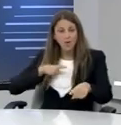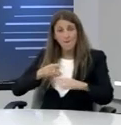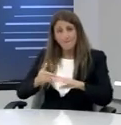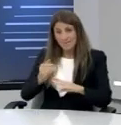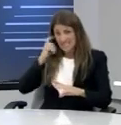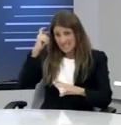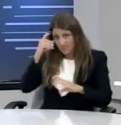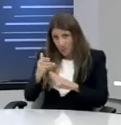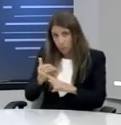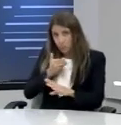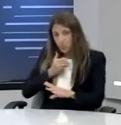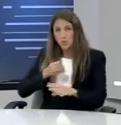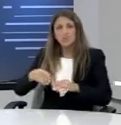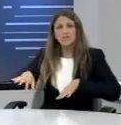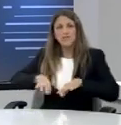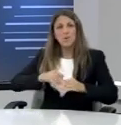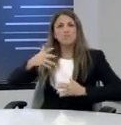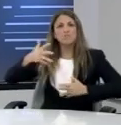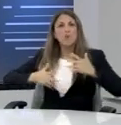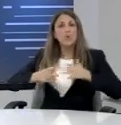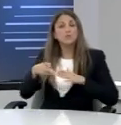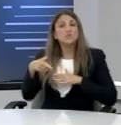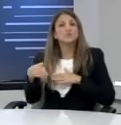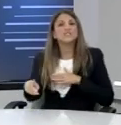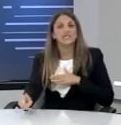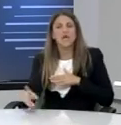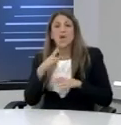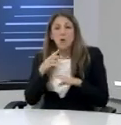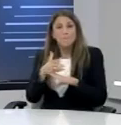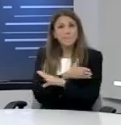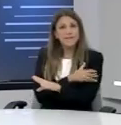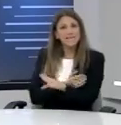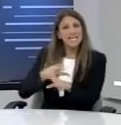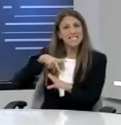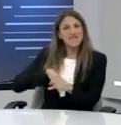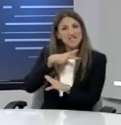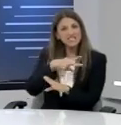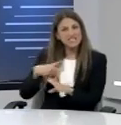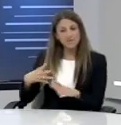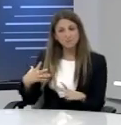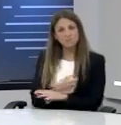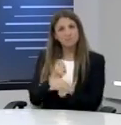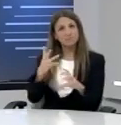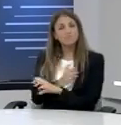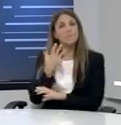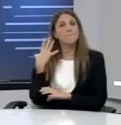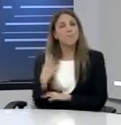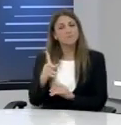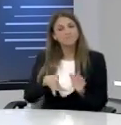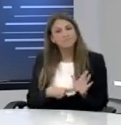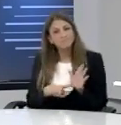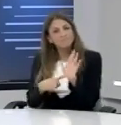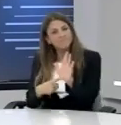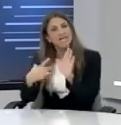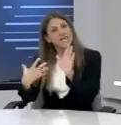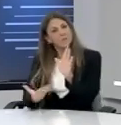προϋπολογισμού. Διότι όλα τα μεγάλα επιτεύγματα της κυβέρνησης του ΣΥΡΙΖΑ στην ελληνική οικονομία περιγράφονται αναλυτικά